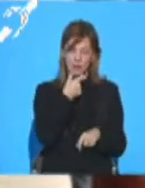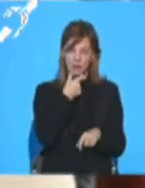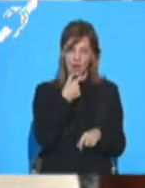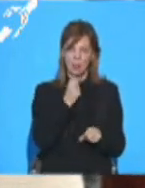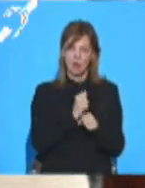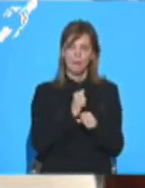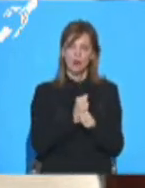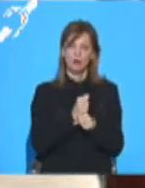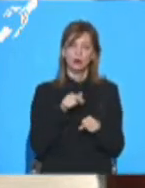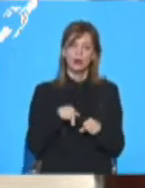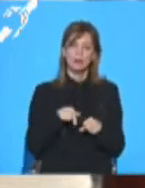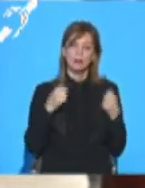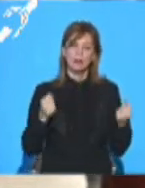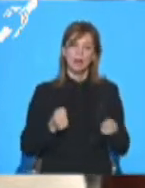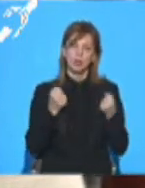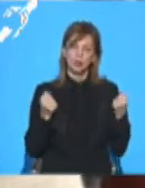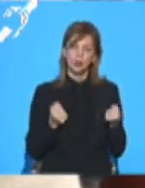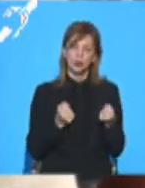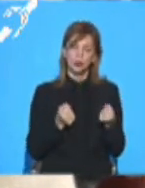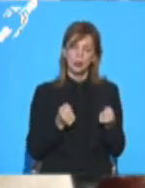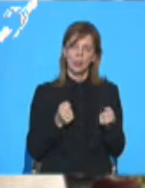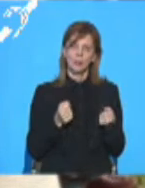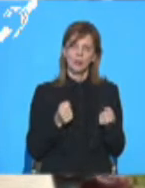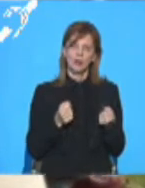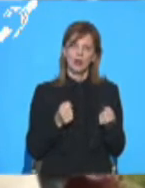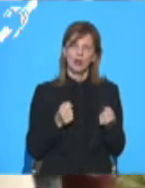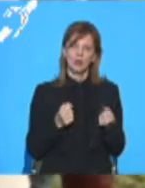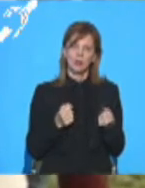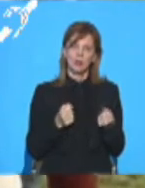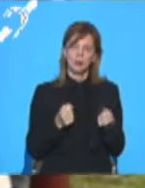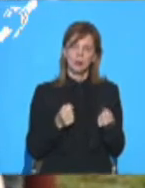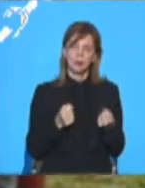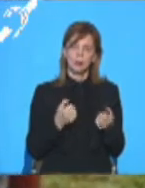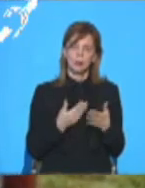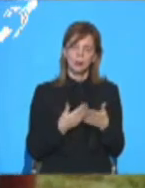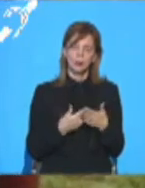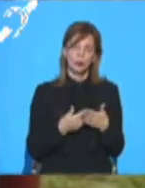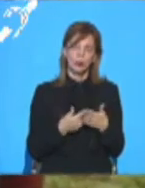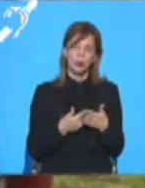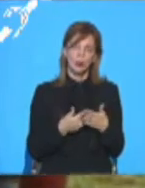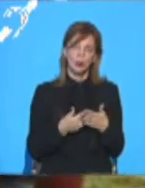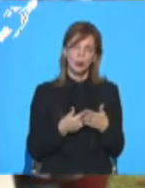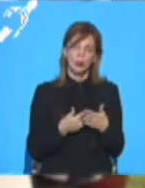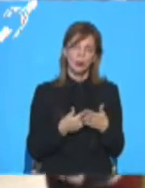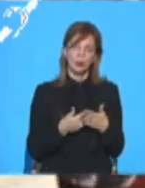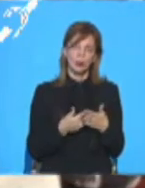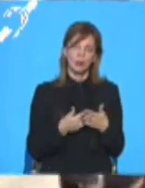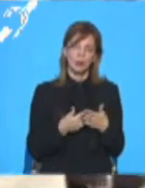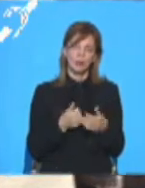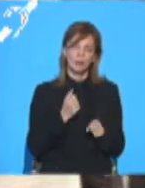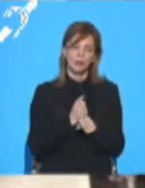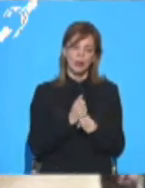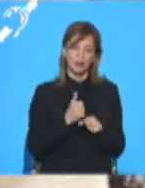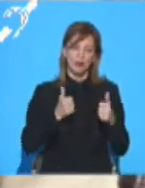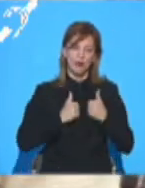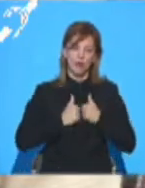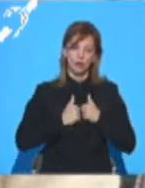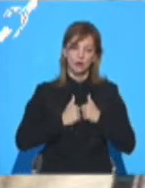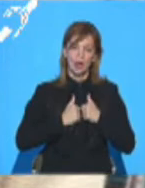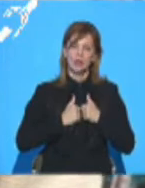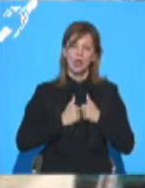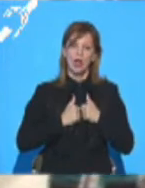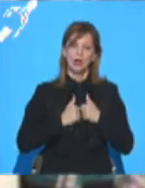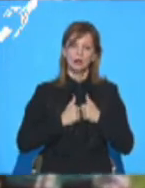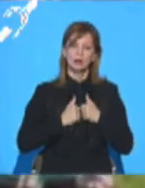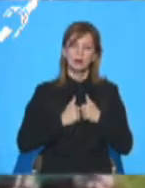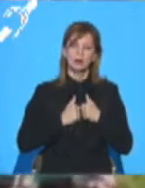desfășurat o astfel de acțiune umanitară la nivelul instituției noastre, acțiune umanitară care s-a bazat pe voluntariatul colegilor noștri.